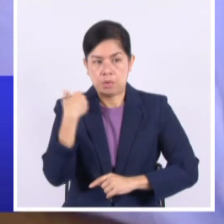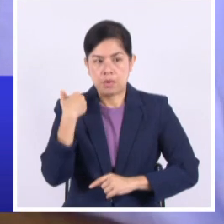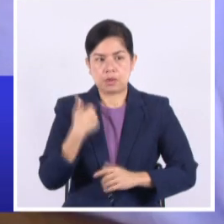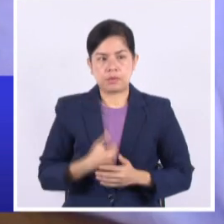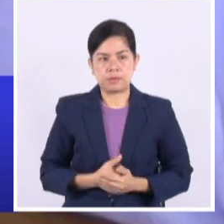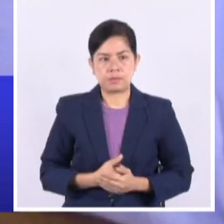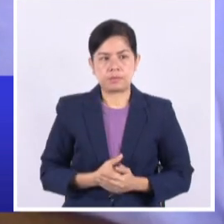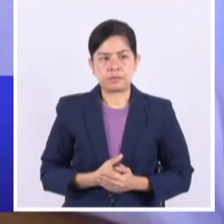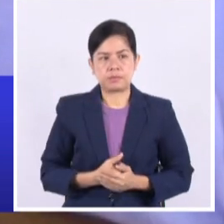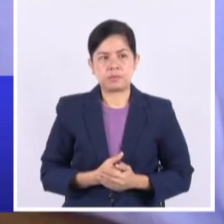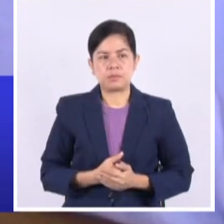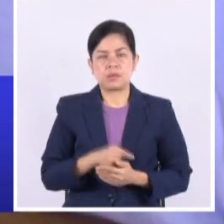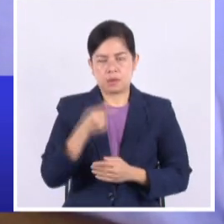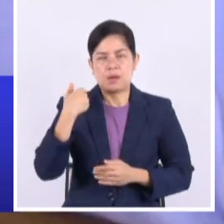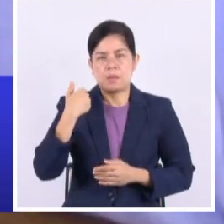วเมื่อกี้นี่อ่ะ